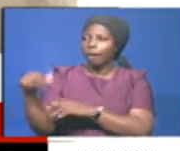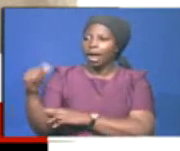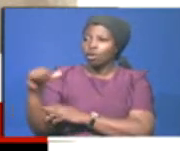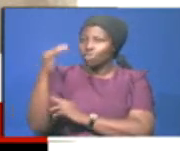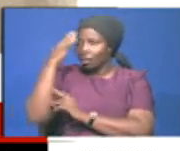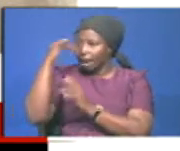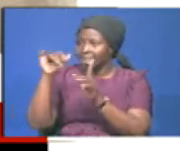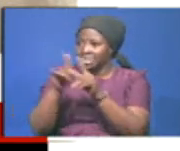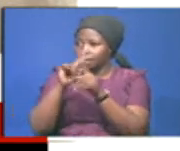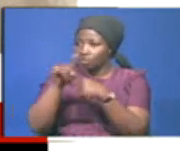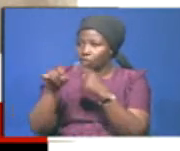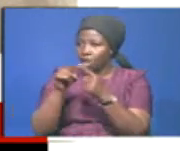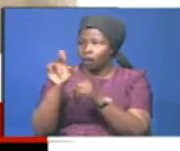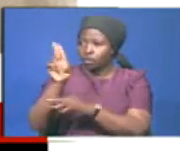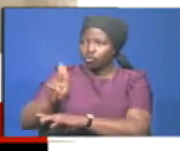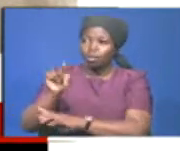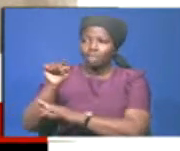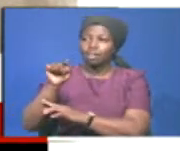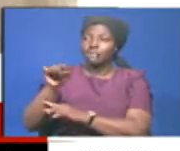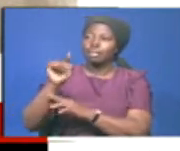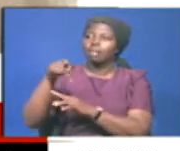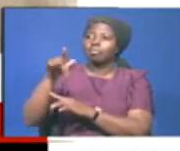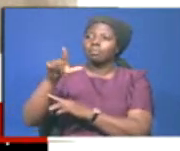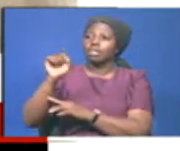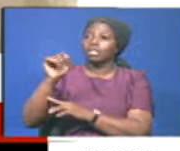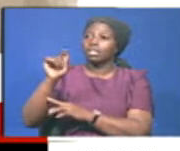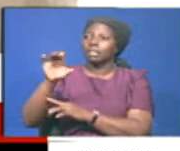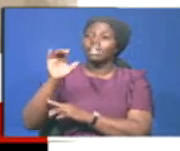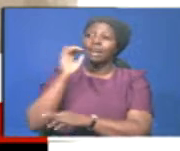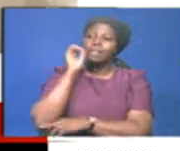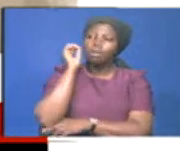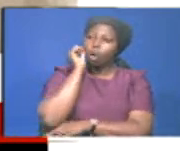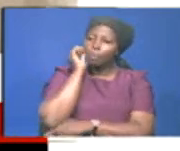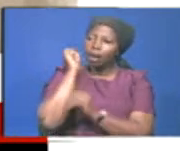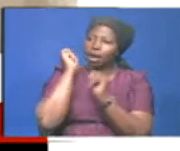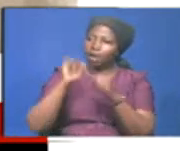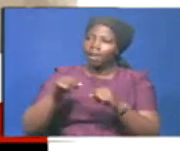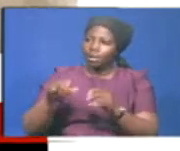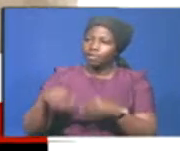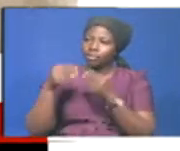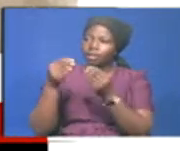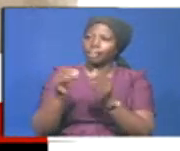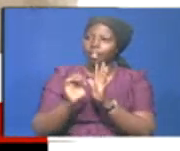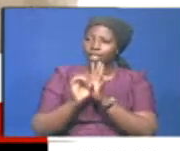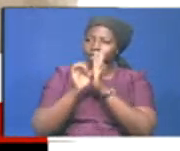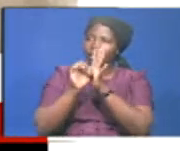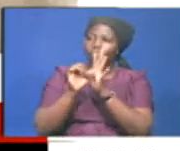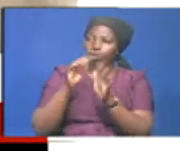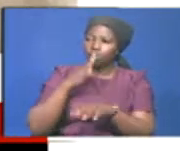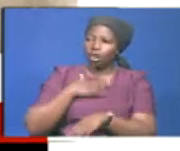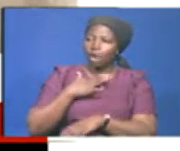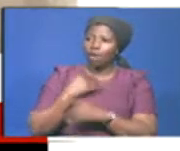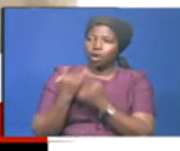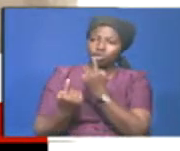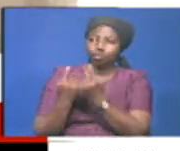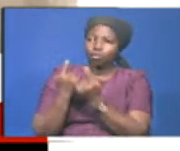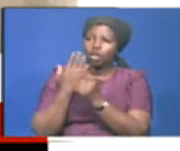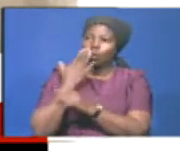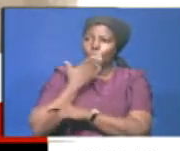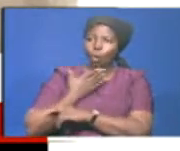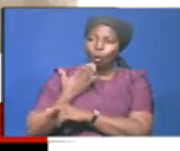tukizitumia nyumbani, naweza peana mfano kwa mafuta zetu za kupika. Mara